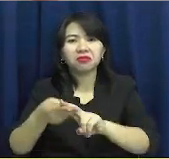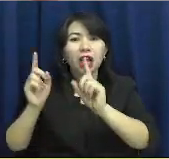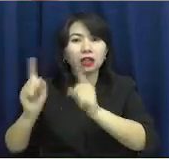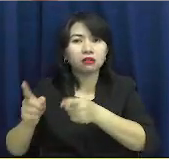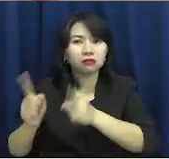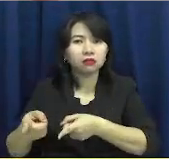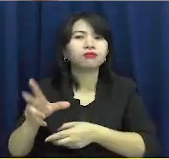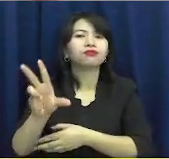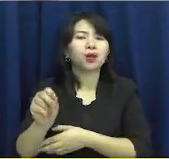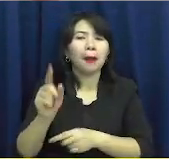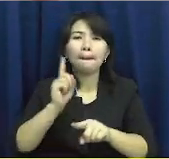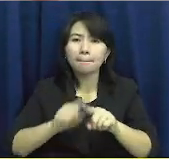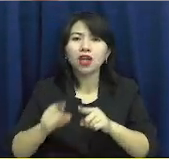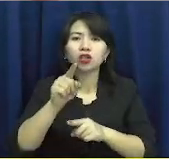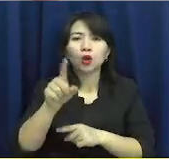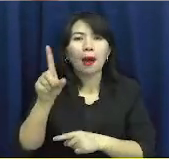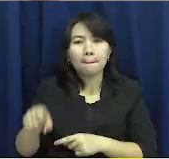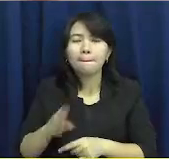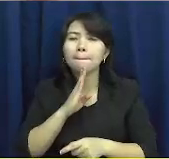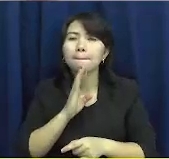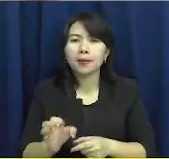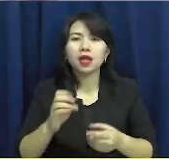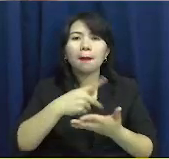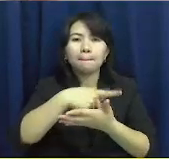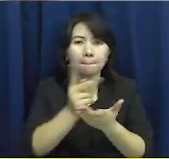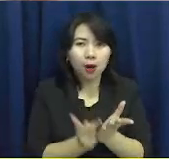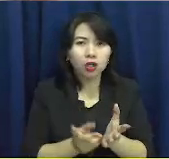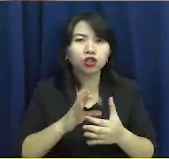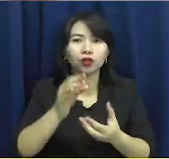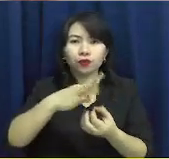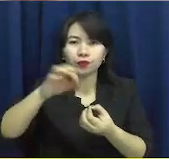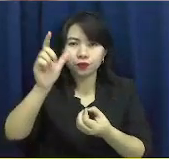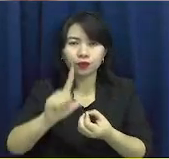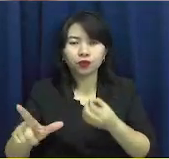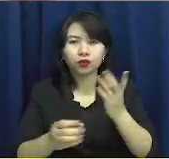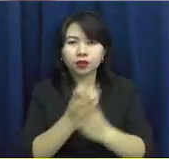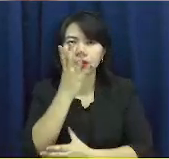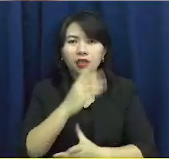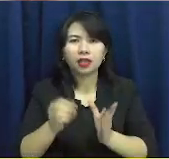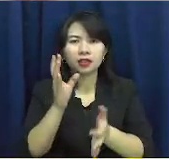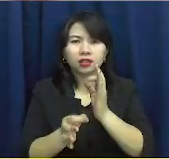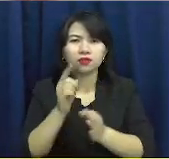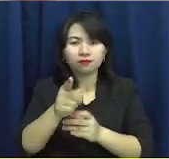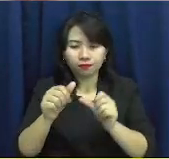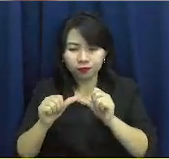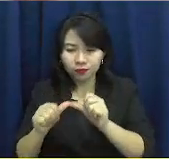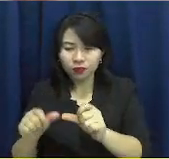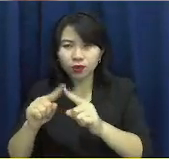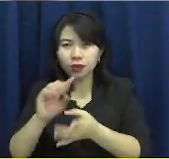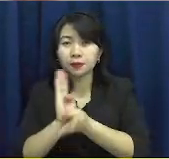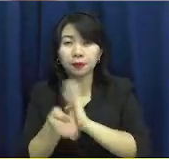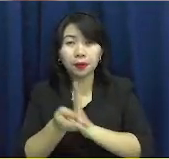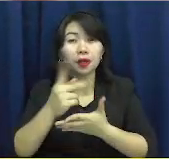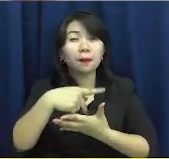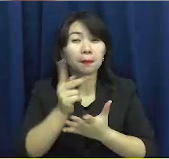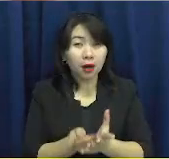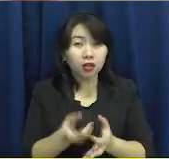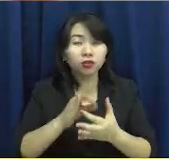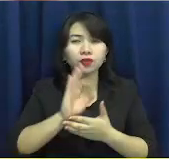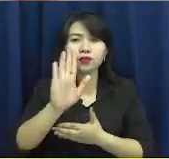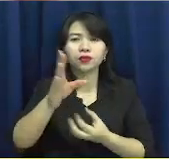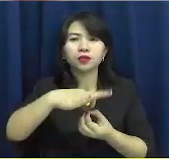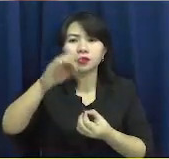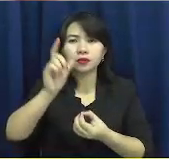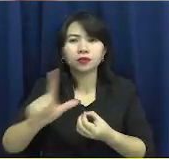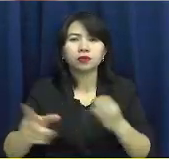bahagi ka doon sa spiritual growth. At pag naging bahagi ka, nag-strive ka na maging bahagi ka doon sa spiritual growth, you